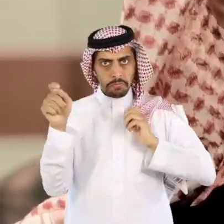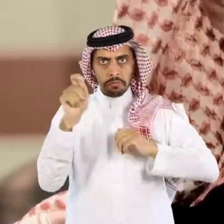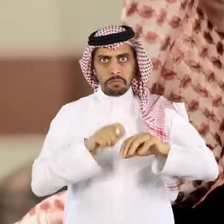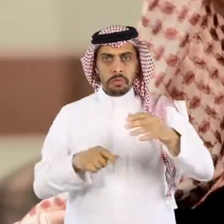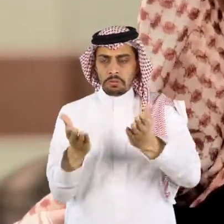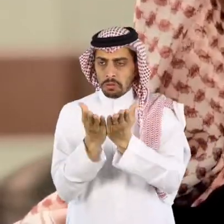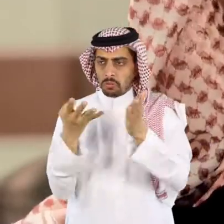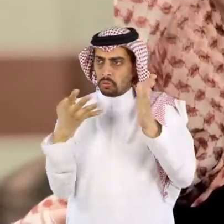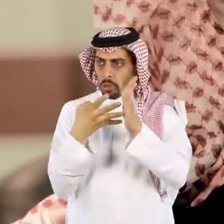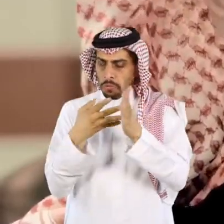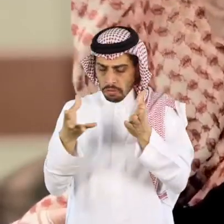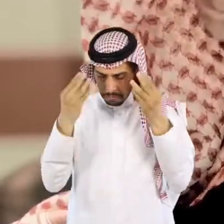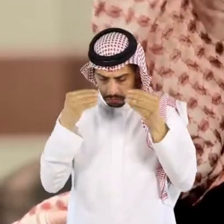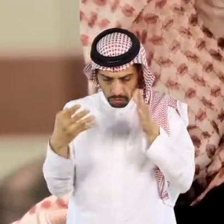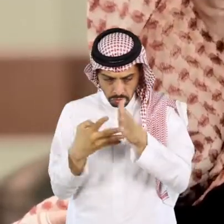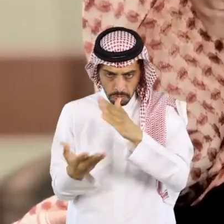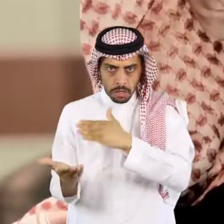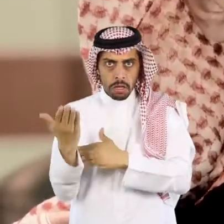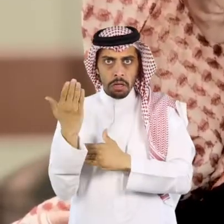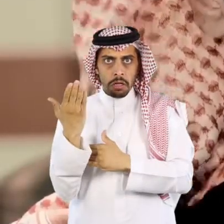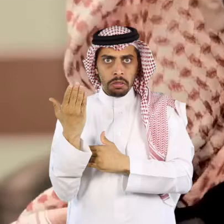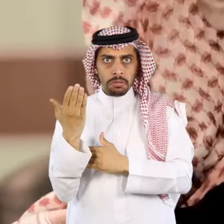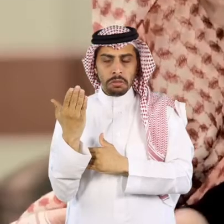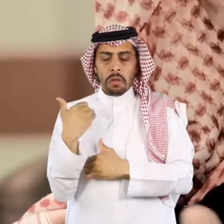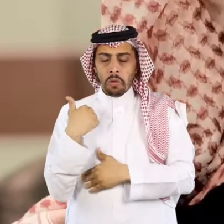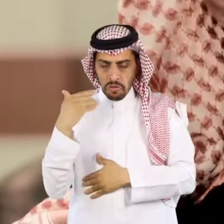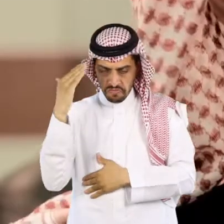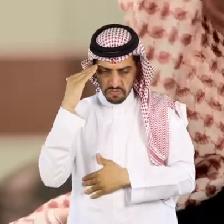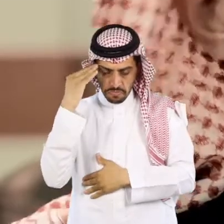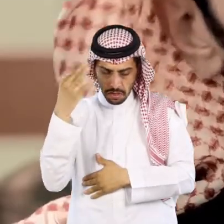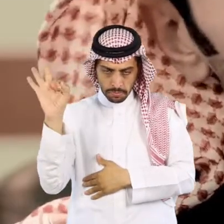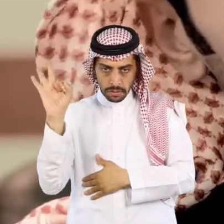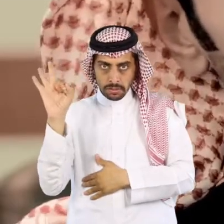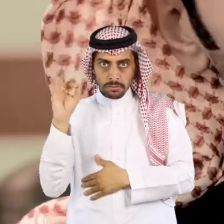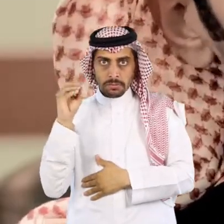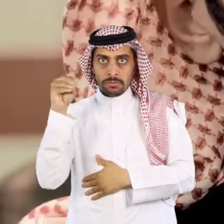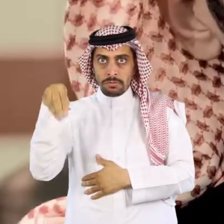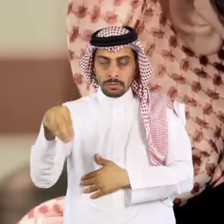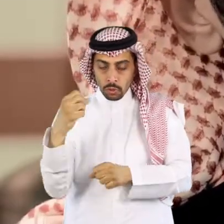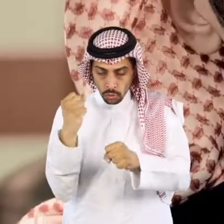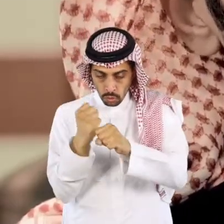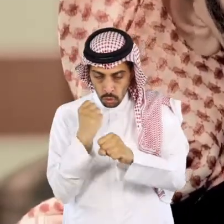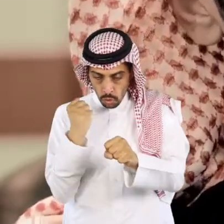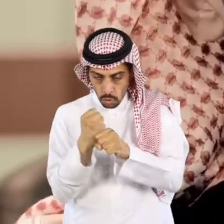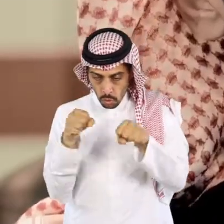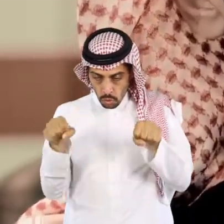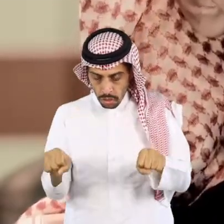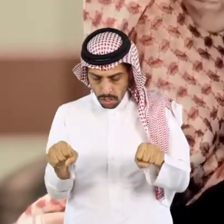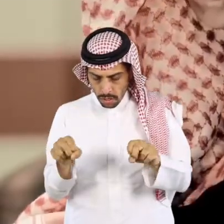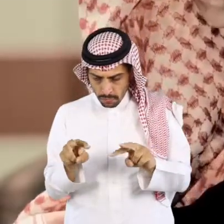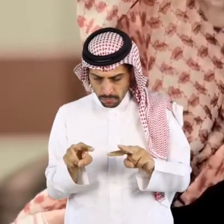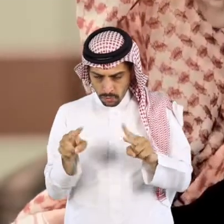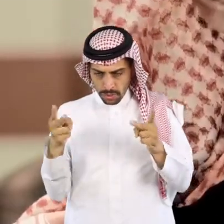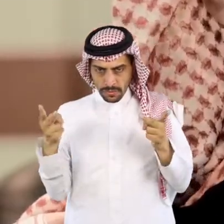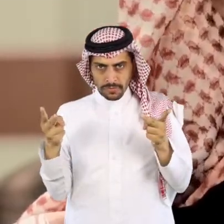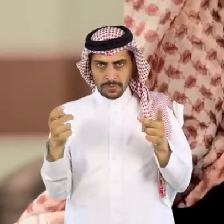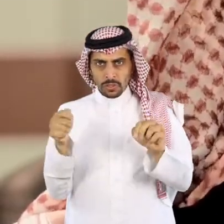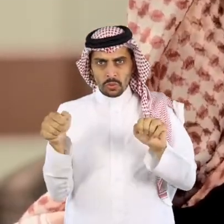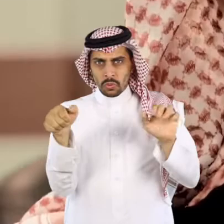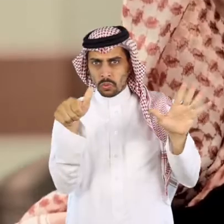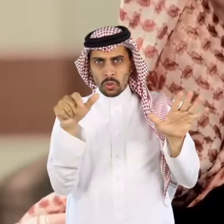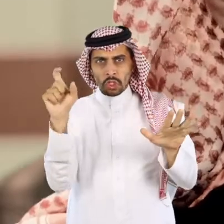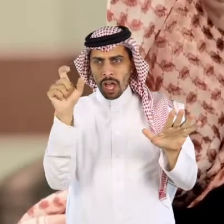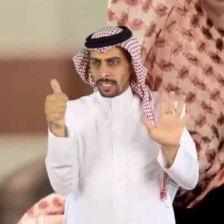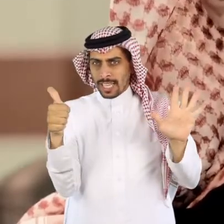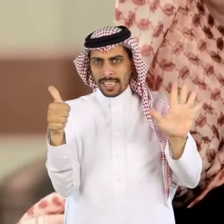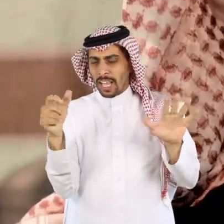studied، يعني درستها وتخرجت خلاص، بس يوم في التطبيق في العمل خلال الست